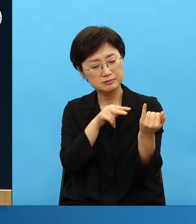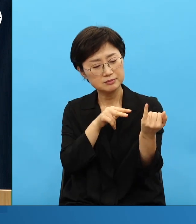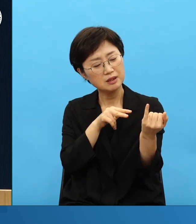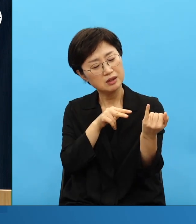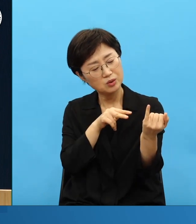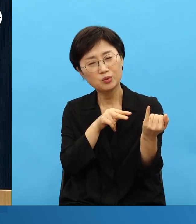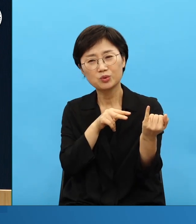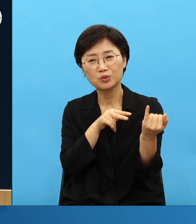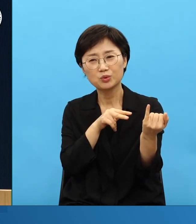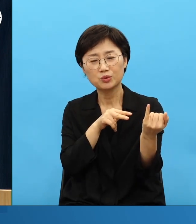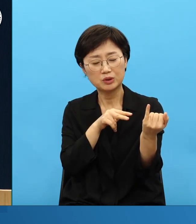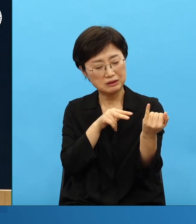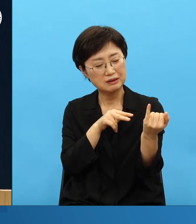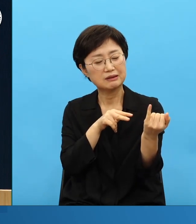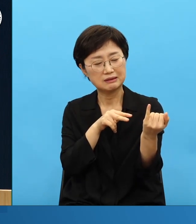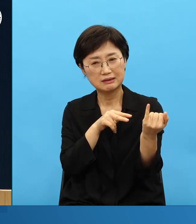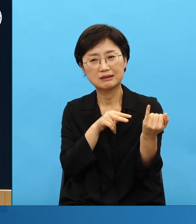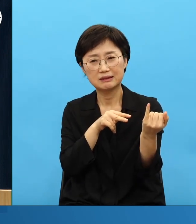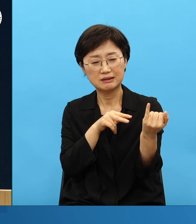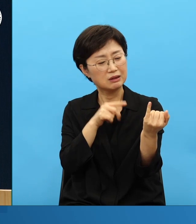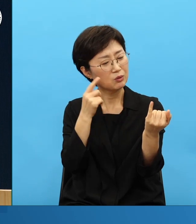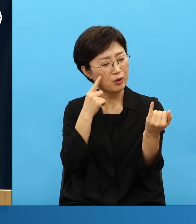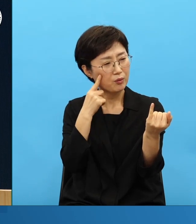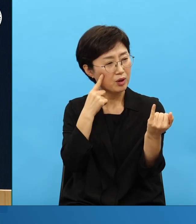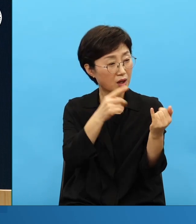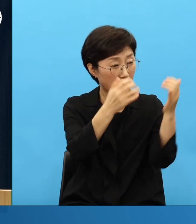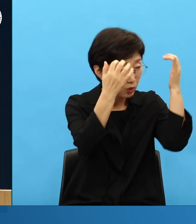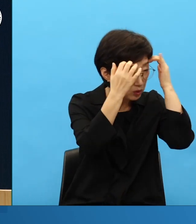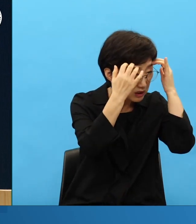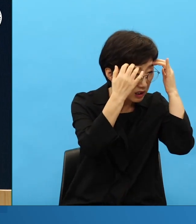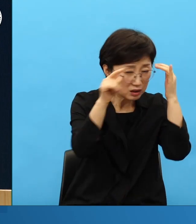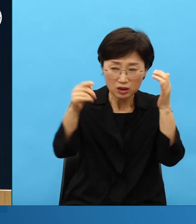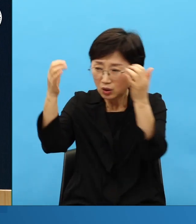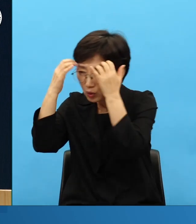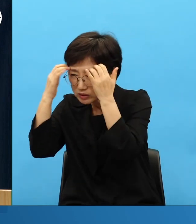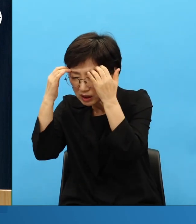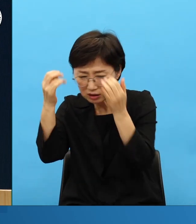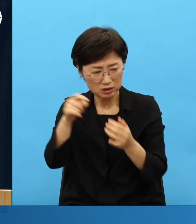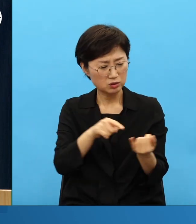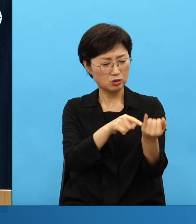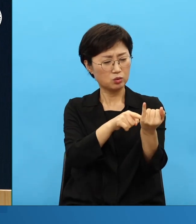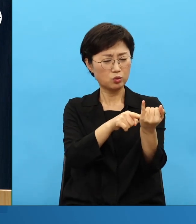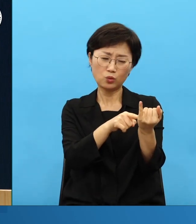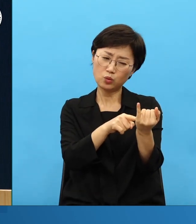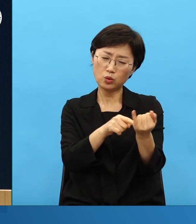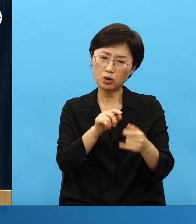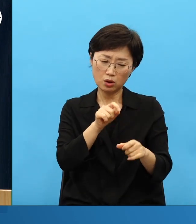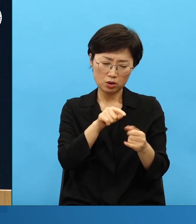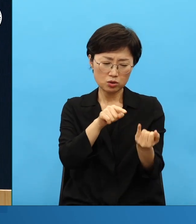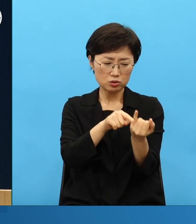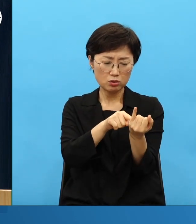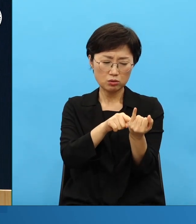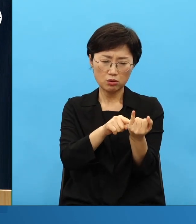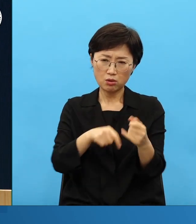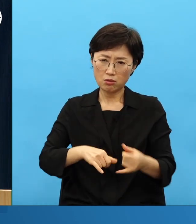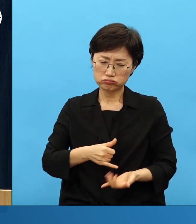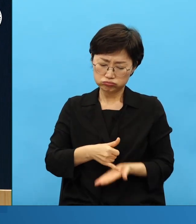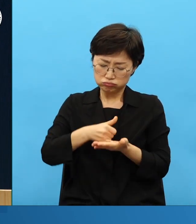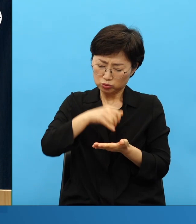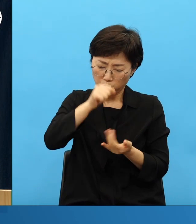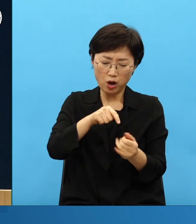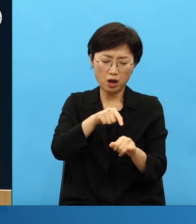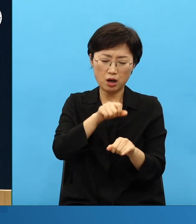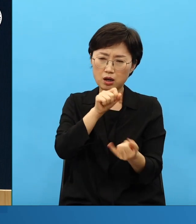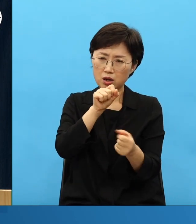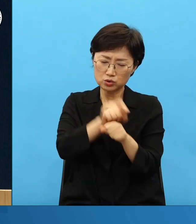게 있더라. 왜 저럴까? And 너무 괜찮은 사람인데. as young as I was, I questioned her decision, saying, why